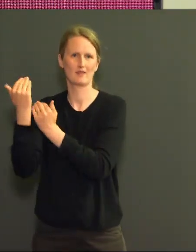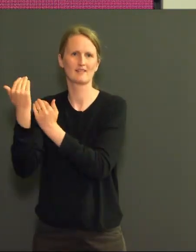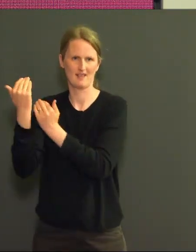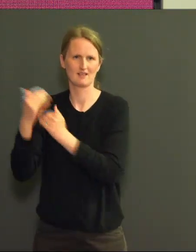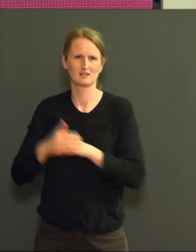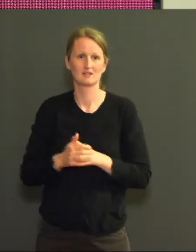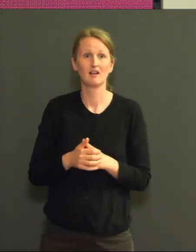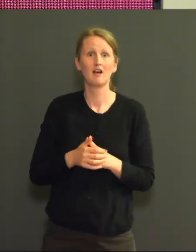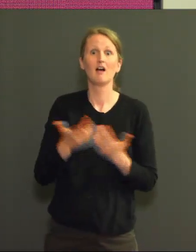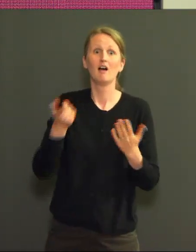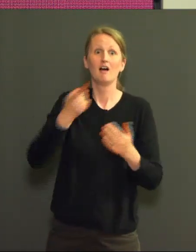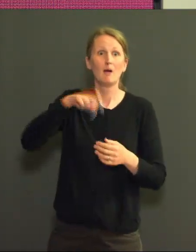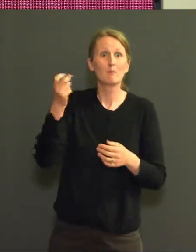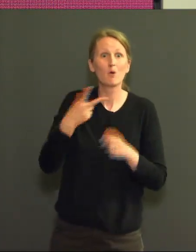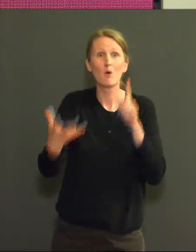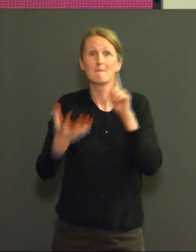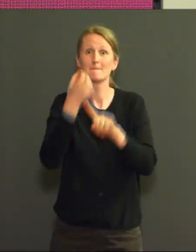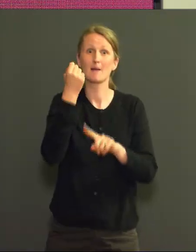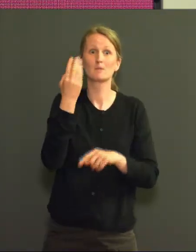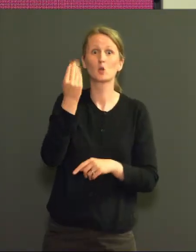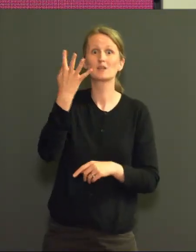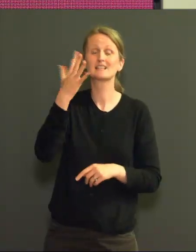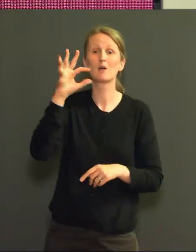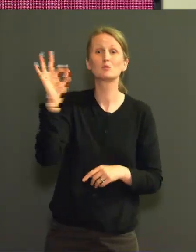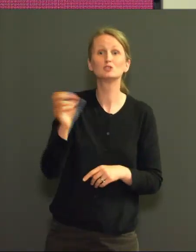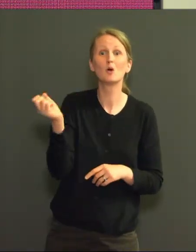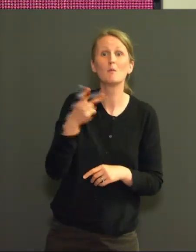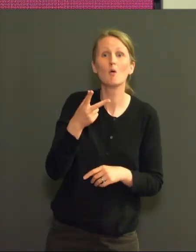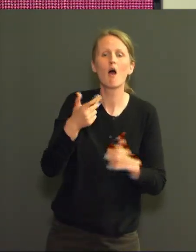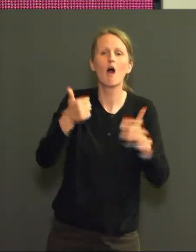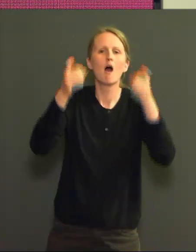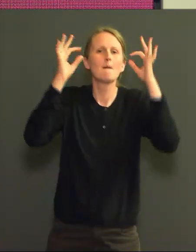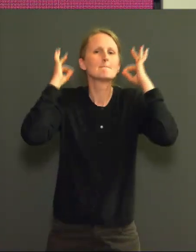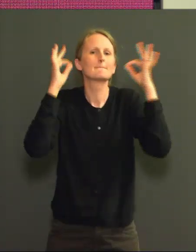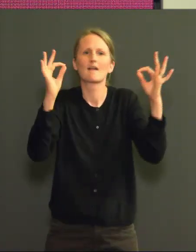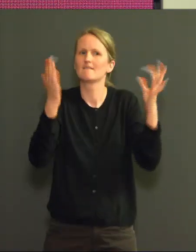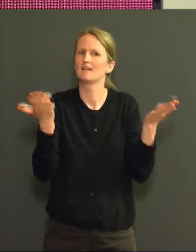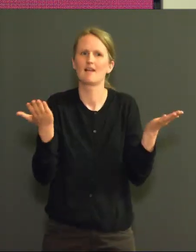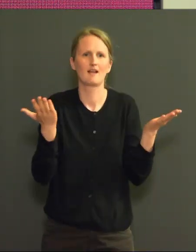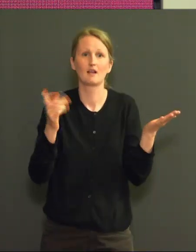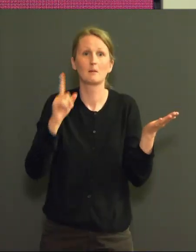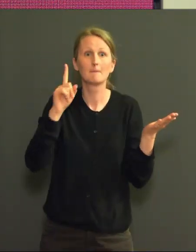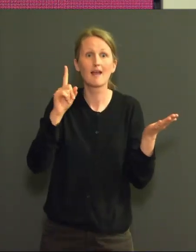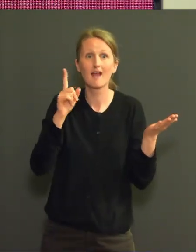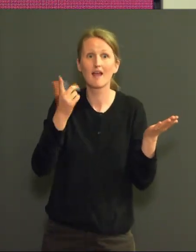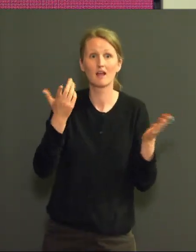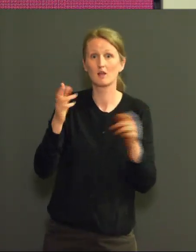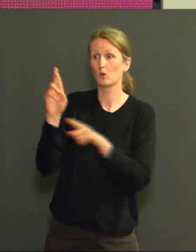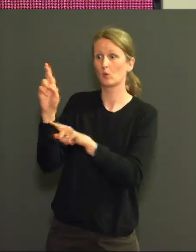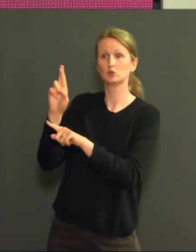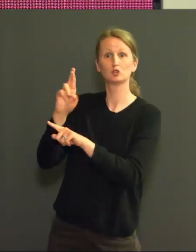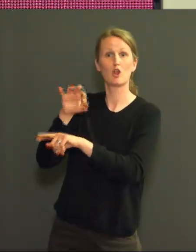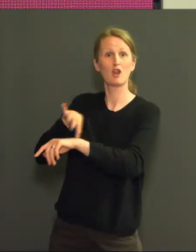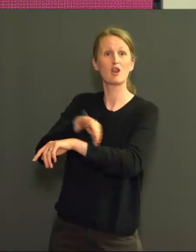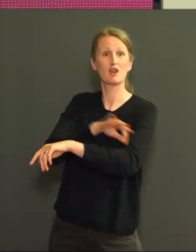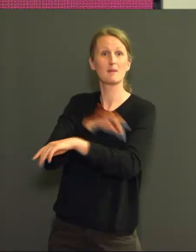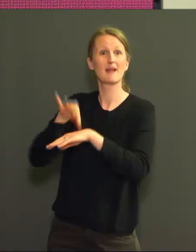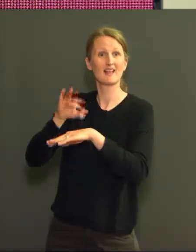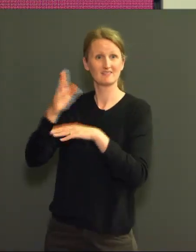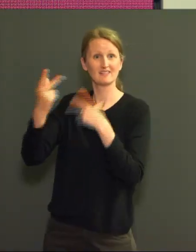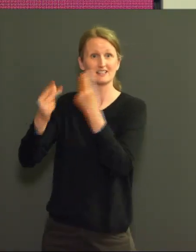95% de couverture dans la majorité des pays, ce qui permet à la rougeole de toujours se répandre. Donc, ces variants ont un peu changé